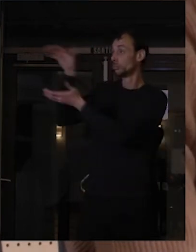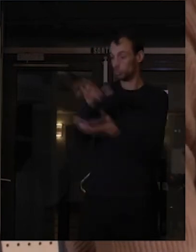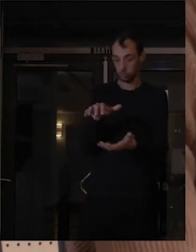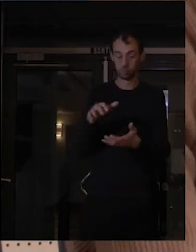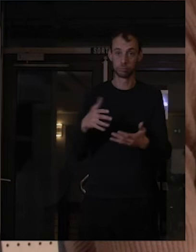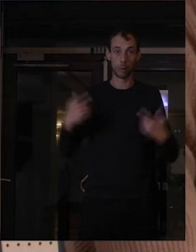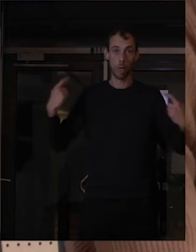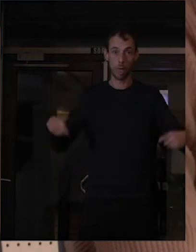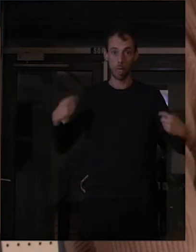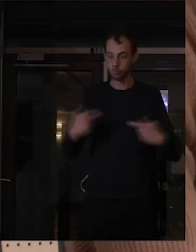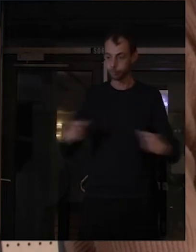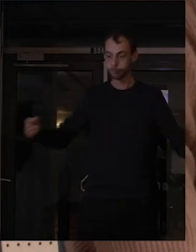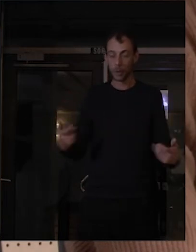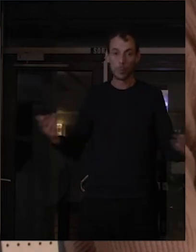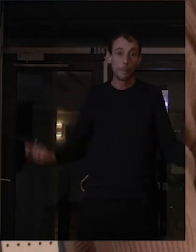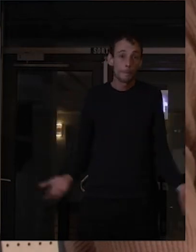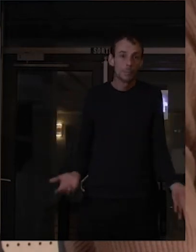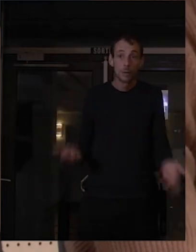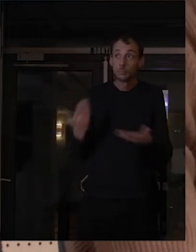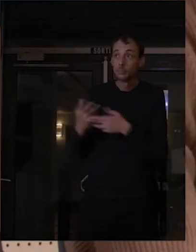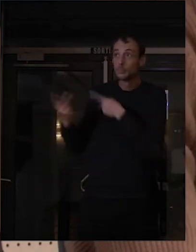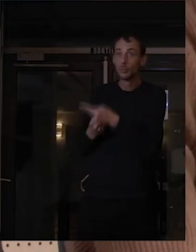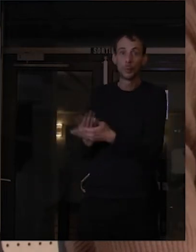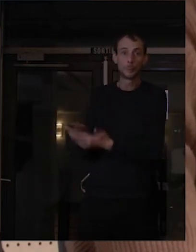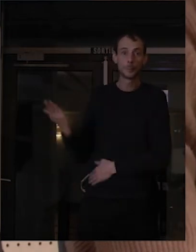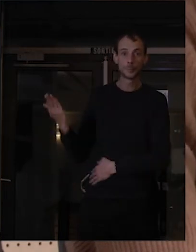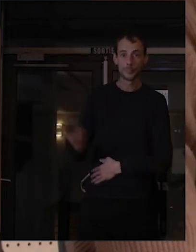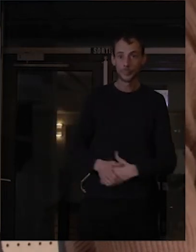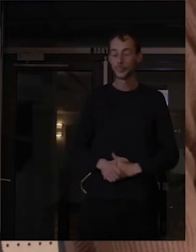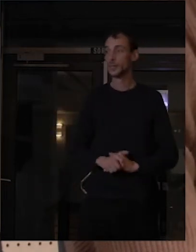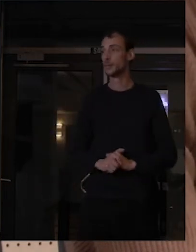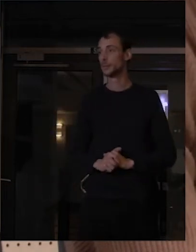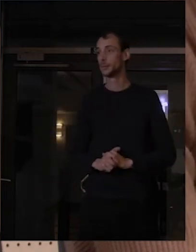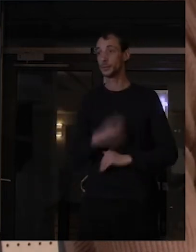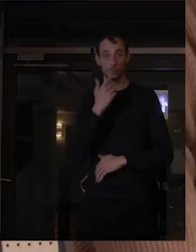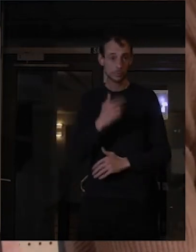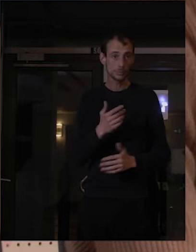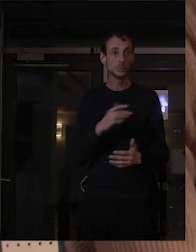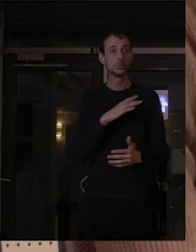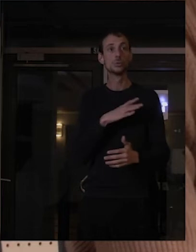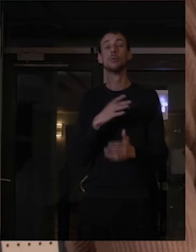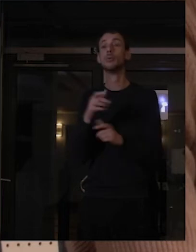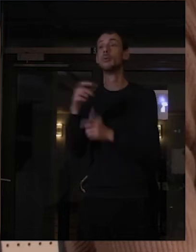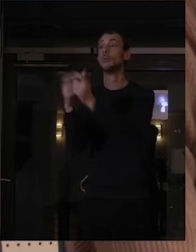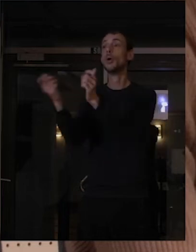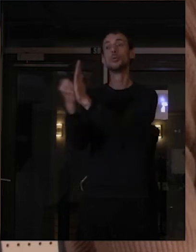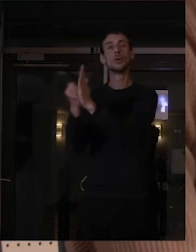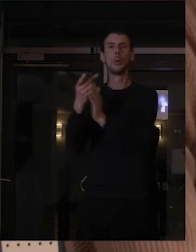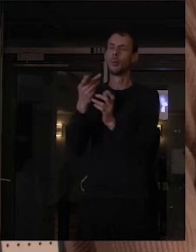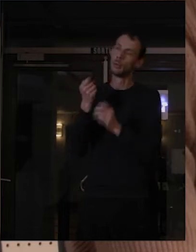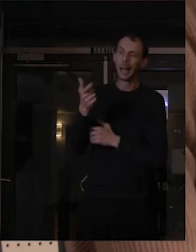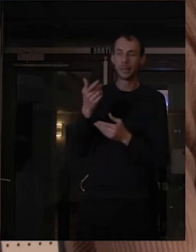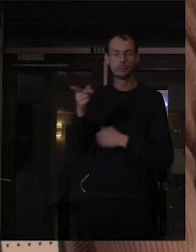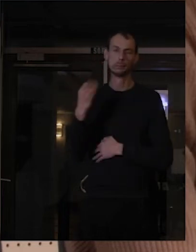Quoi. Donc à l'inverse, effectivement, il y a certains sponsors qui sont presque dans l'abus et qui du coup